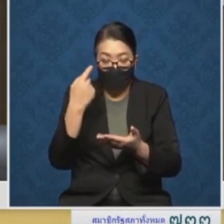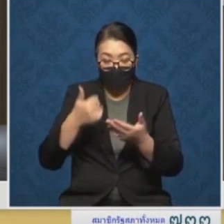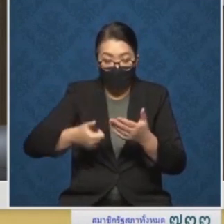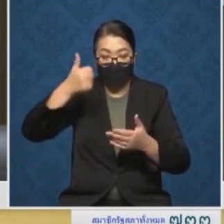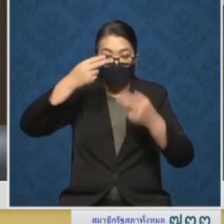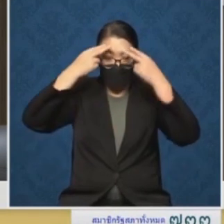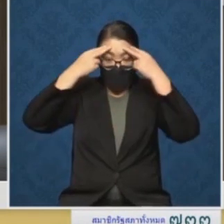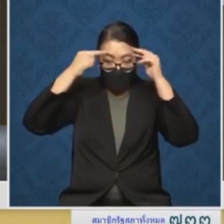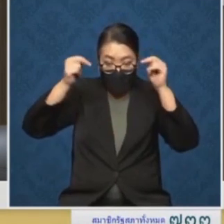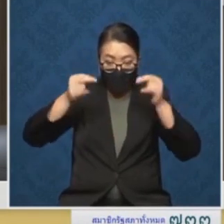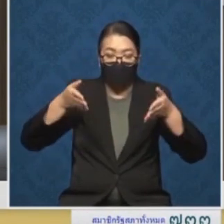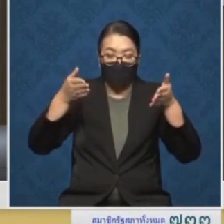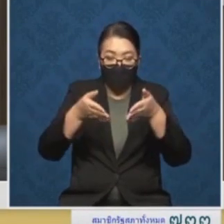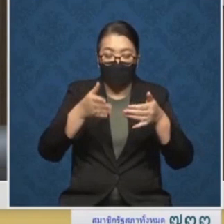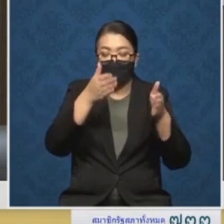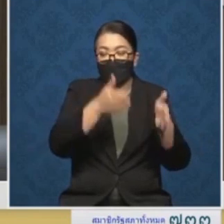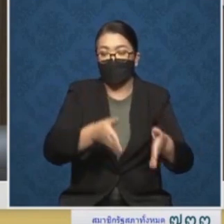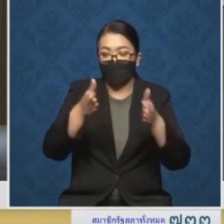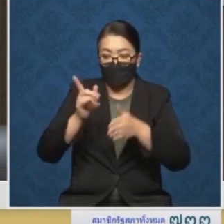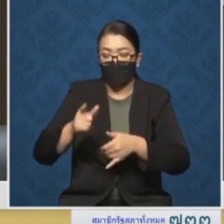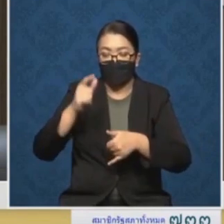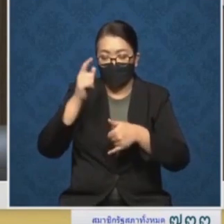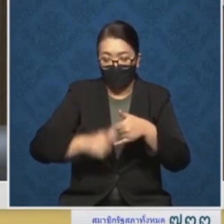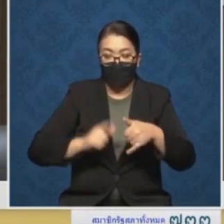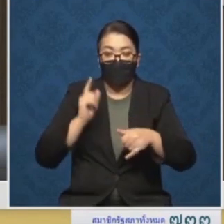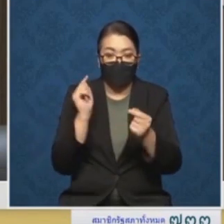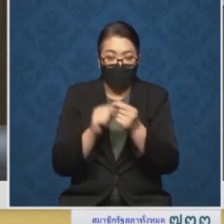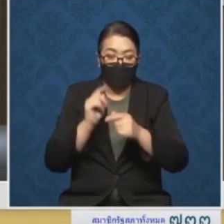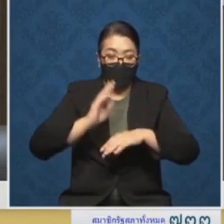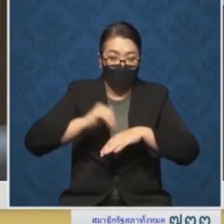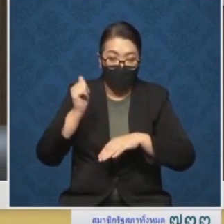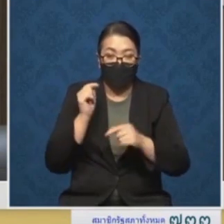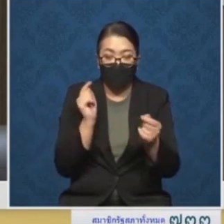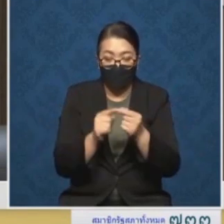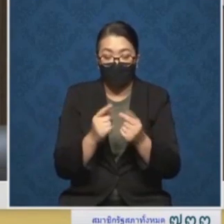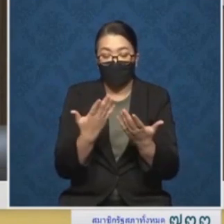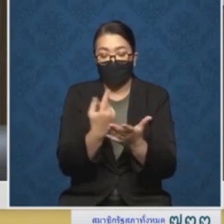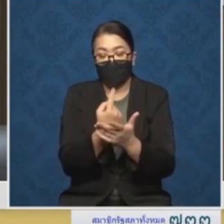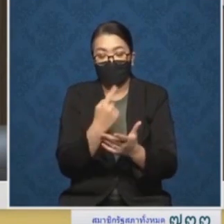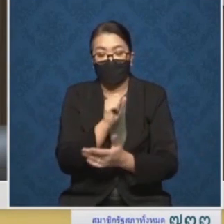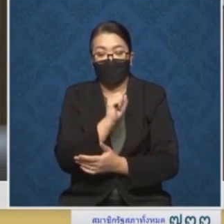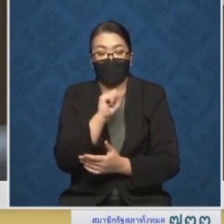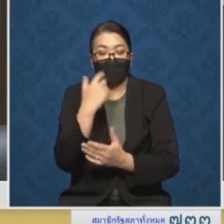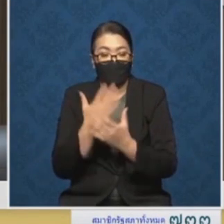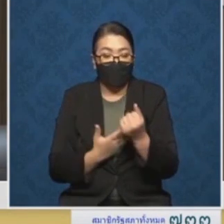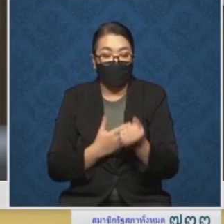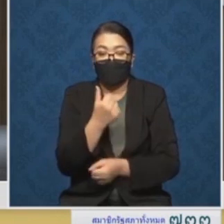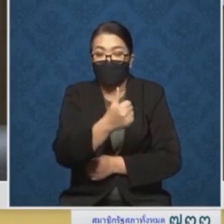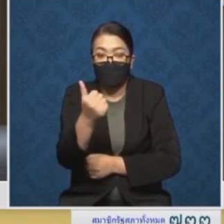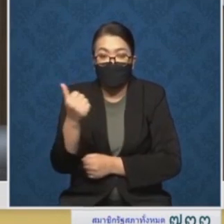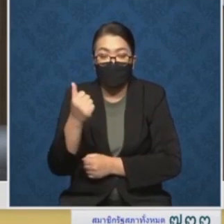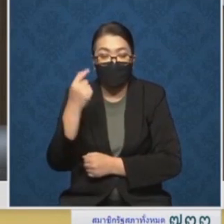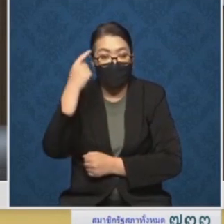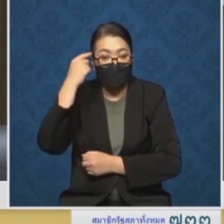จำกัดเฉพาะบุคคลตามมาตรา88เท่านั้นสมาชิกสภาผู้แทนราษฎรอื่นที่ไม่ได้มี